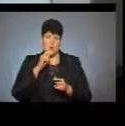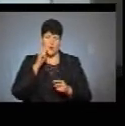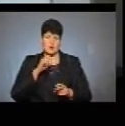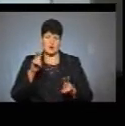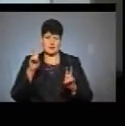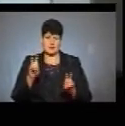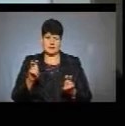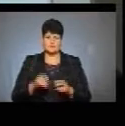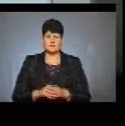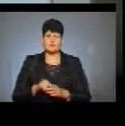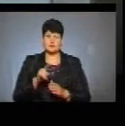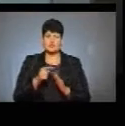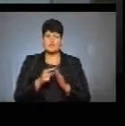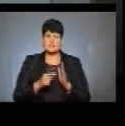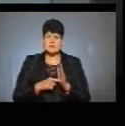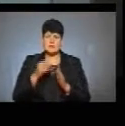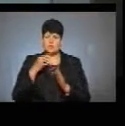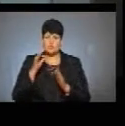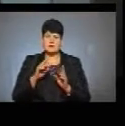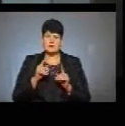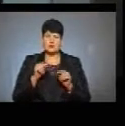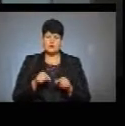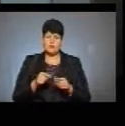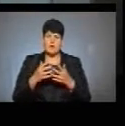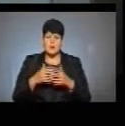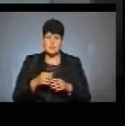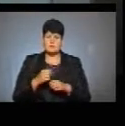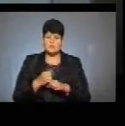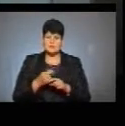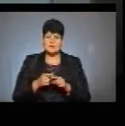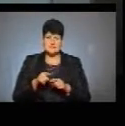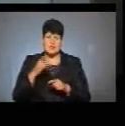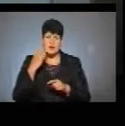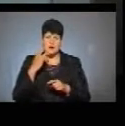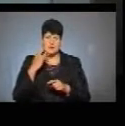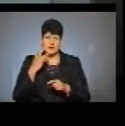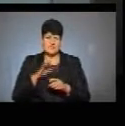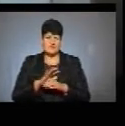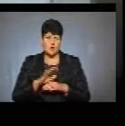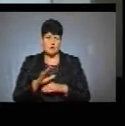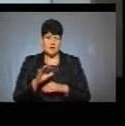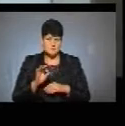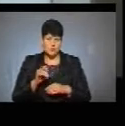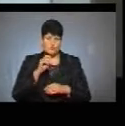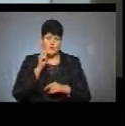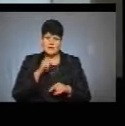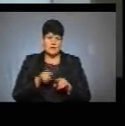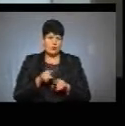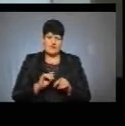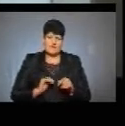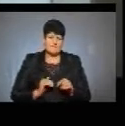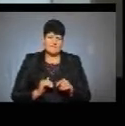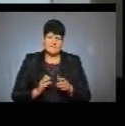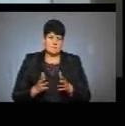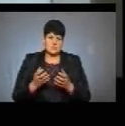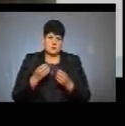Вони вже навіть будуть ділитися досвідом, як на цьому апараті працювати. Тому що це апарат американського виробництва. В Україні такої фірми навіть